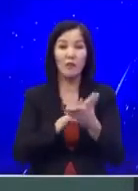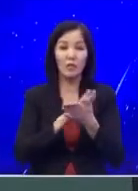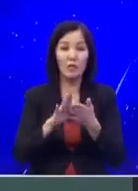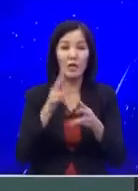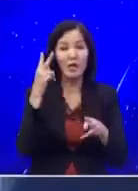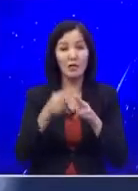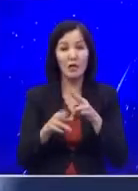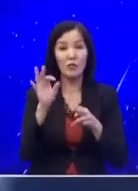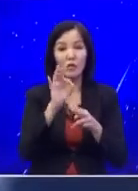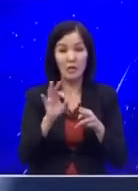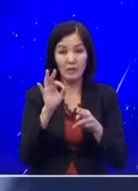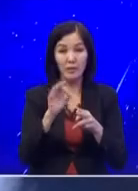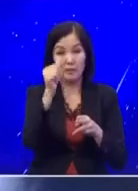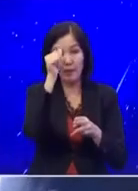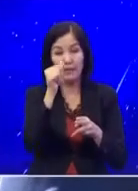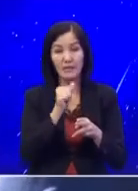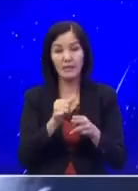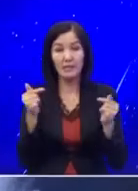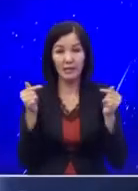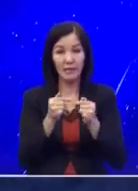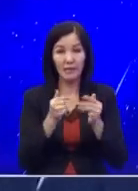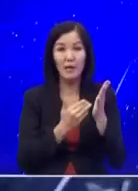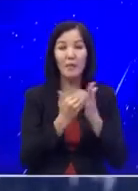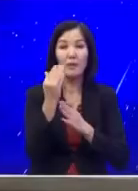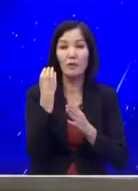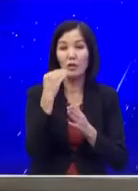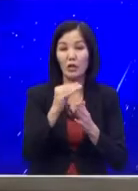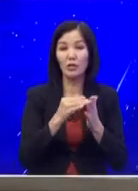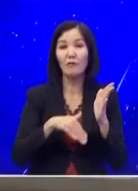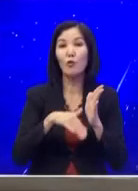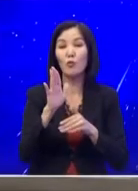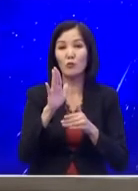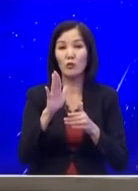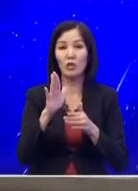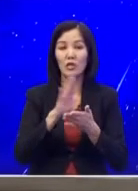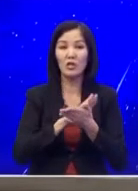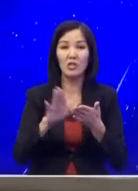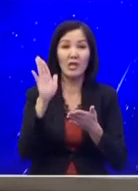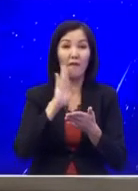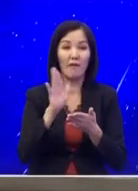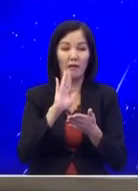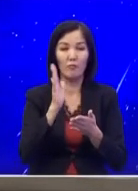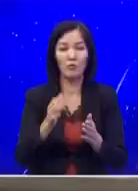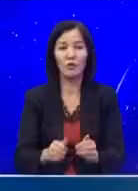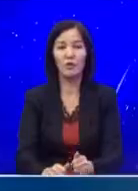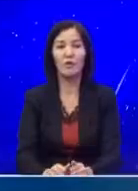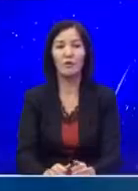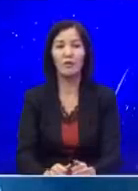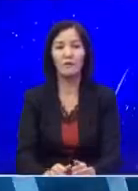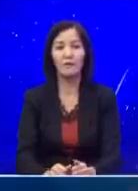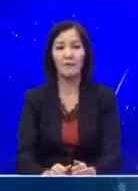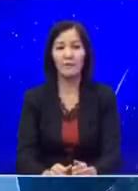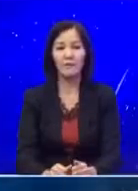закончатся в октябре текущего года. Соответственно, повысится качество очистки сточных вод и улучшится экологическая обстановка региона.